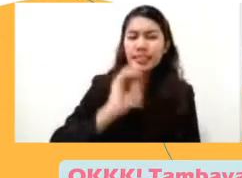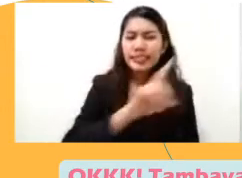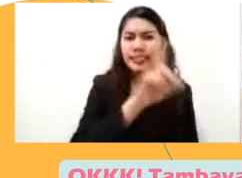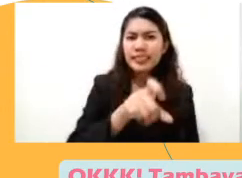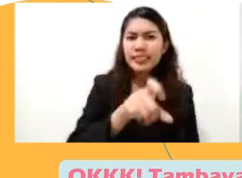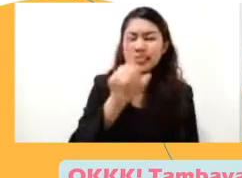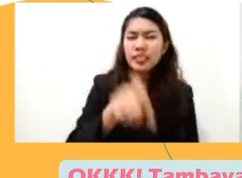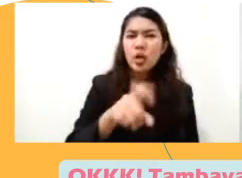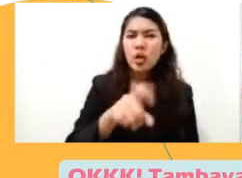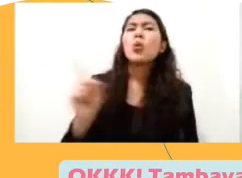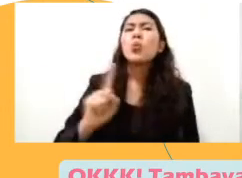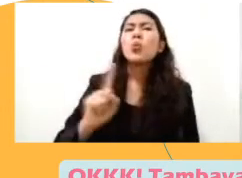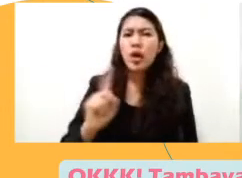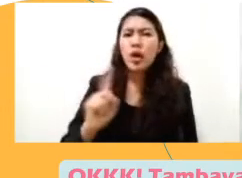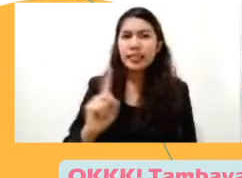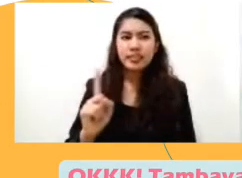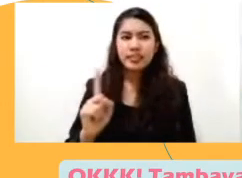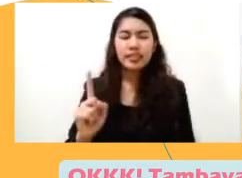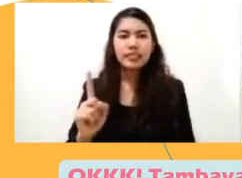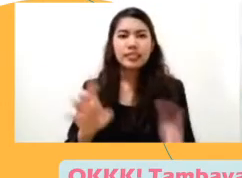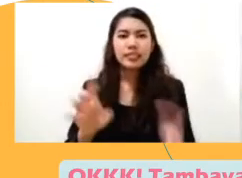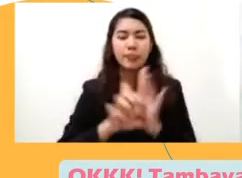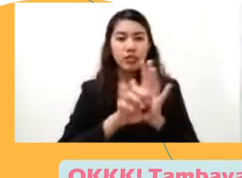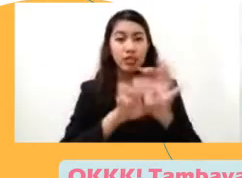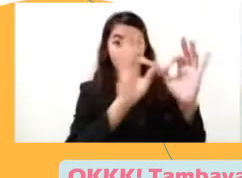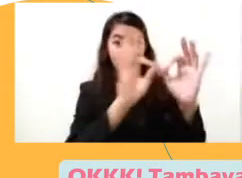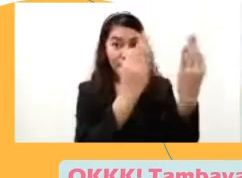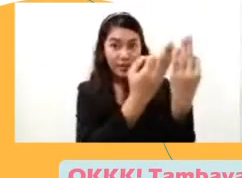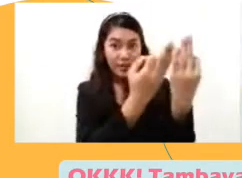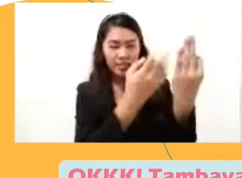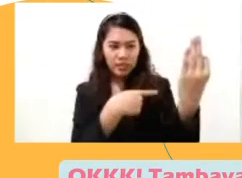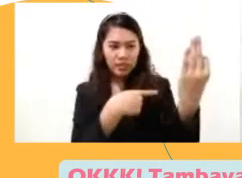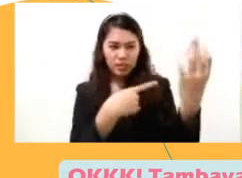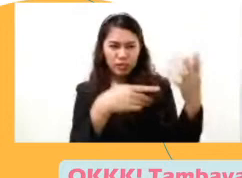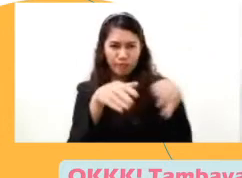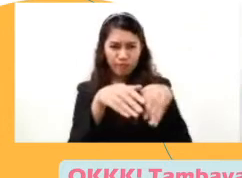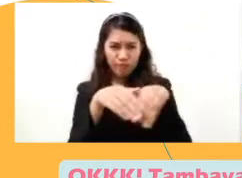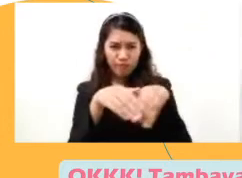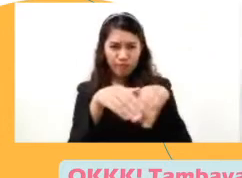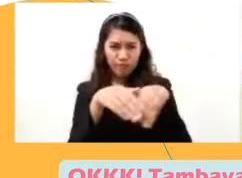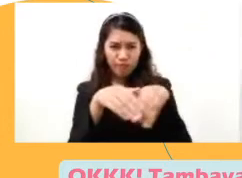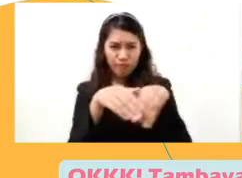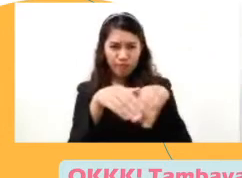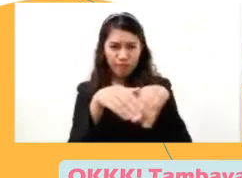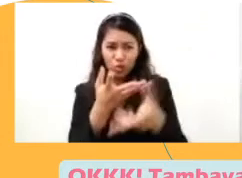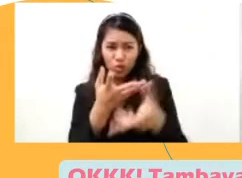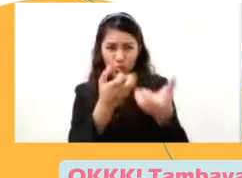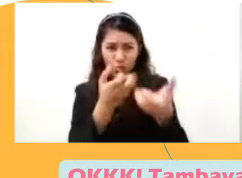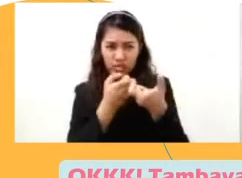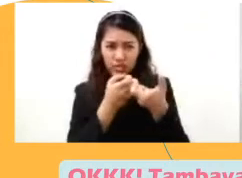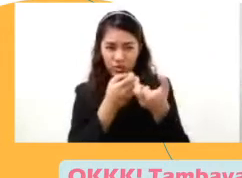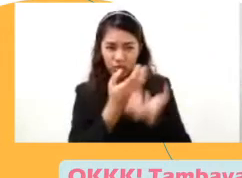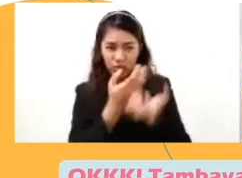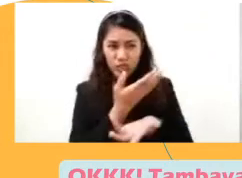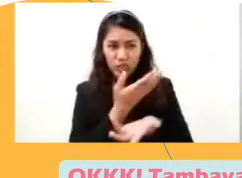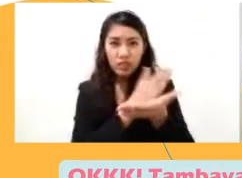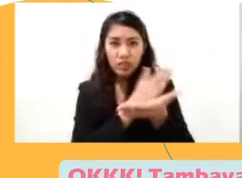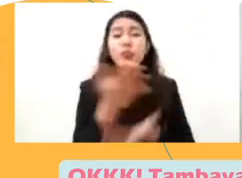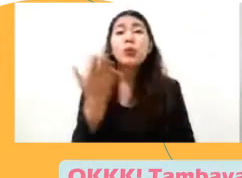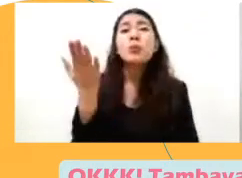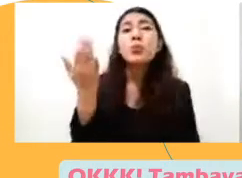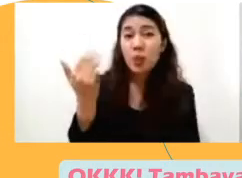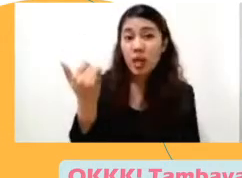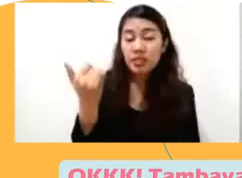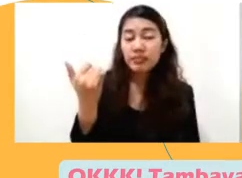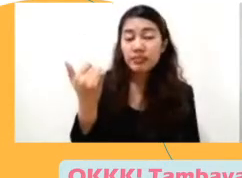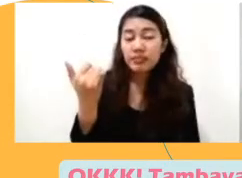na ano po ba ang humahadlang sa iyo, no? Posible kasi na tayo ay na pinangungunahan ng takot, no?